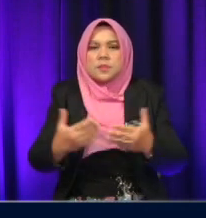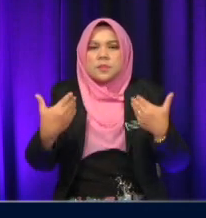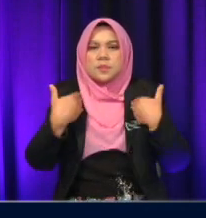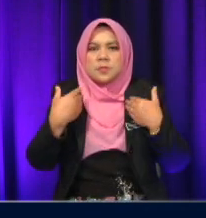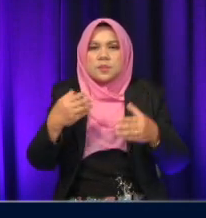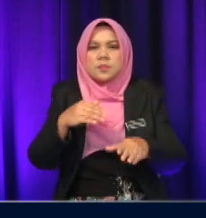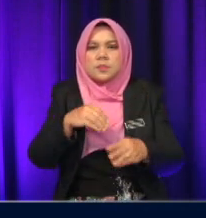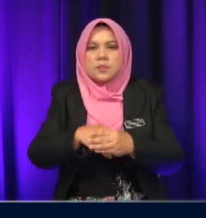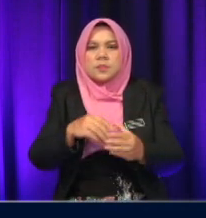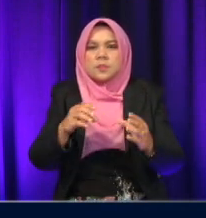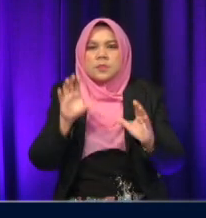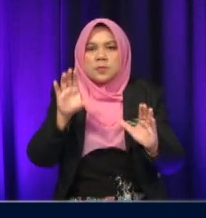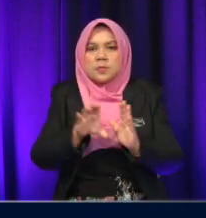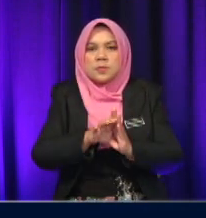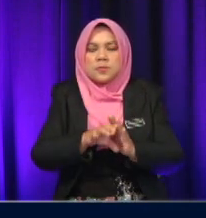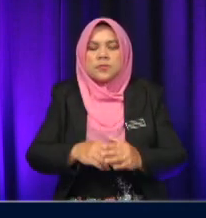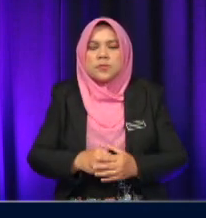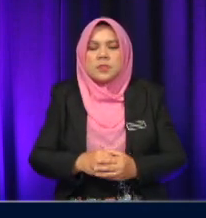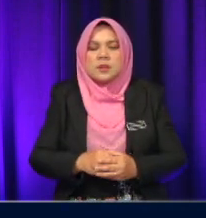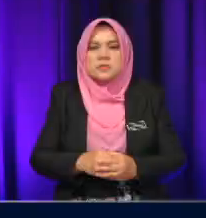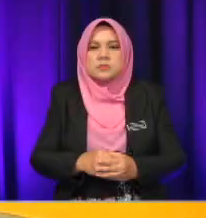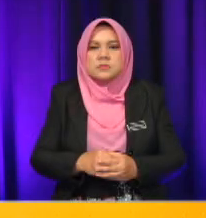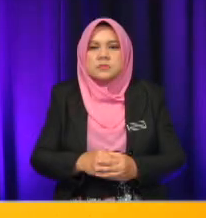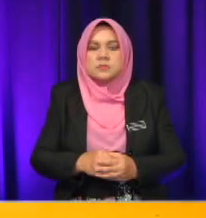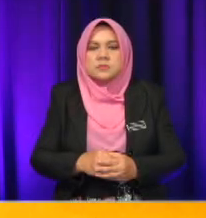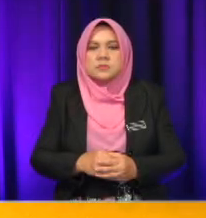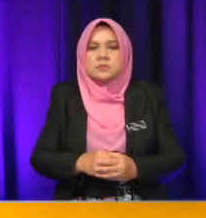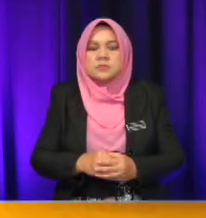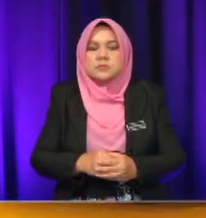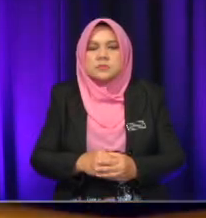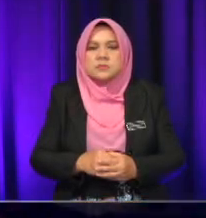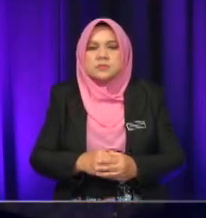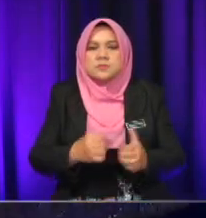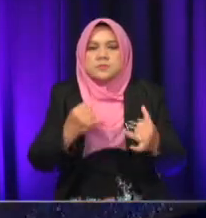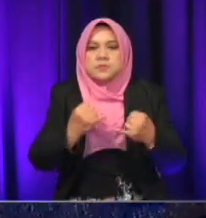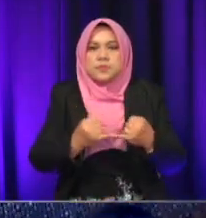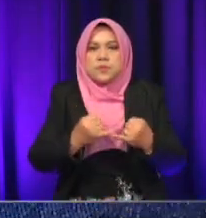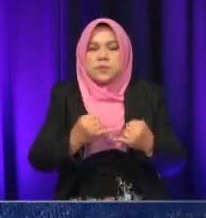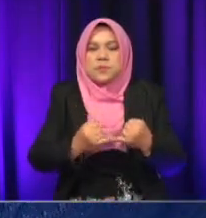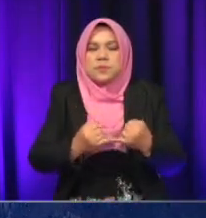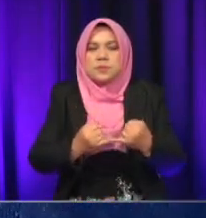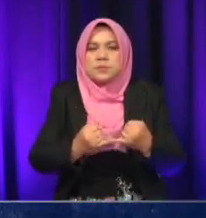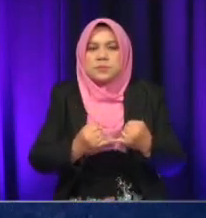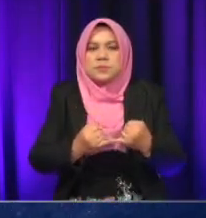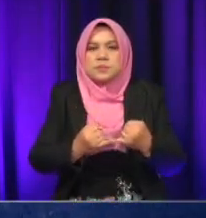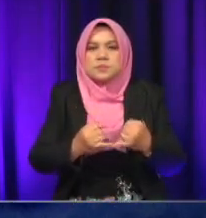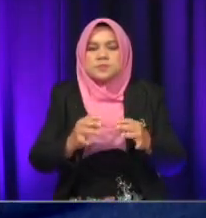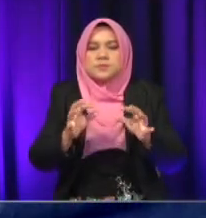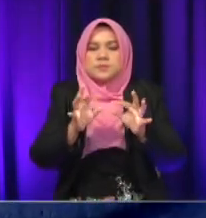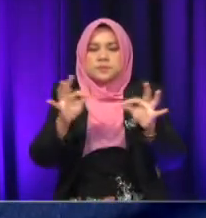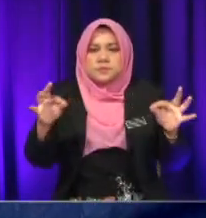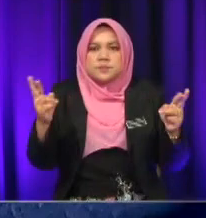pada gambar dalam produk tu sendiri. Okey. Jadi yang terakhir dia gunakan kaedah kenyataan yang